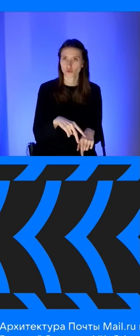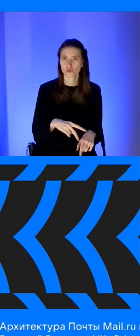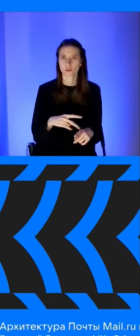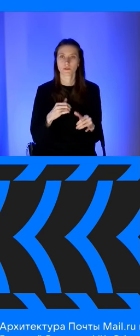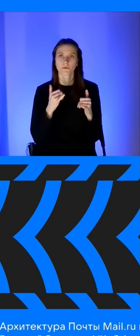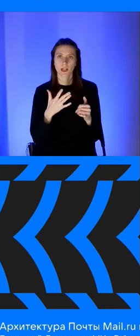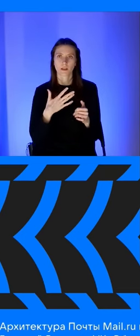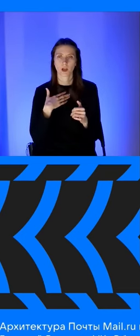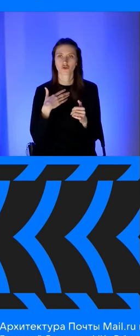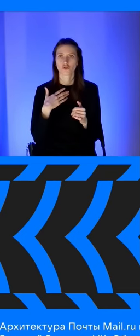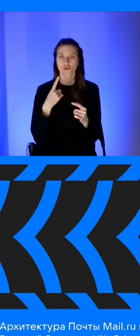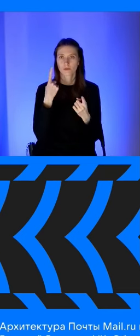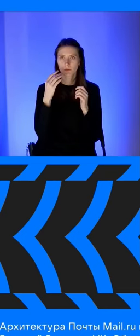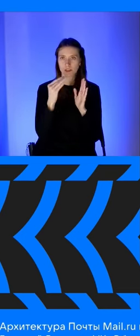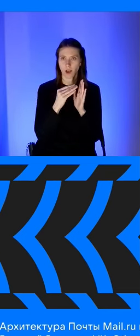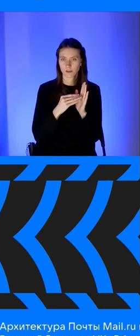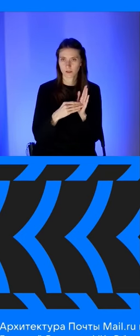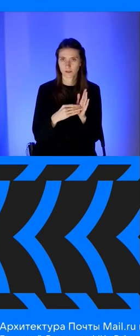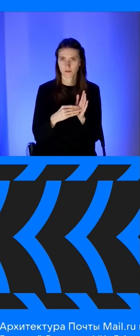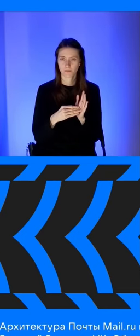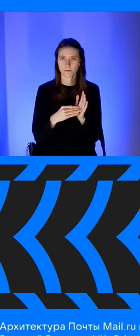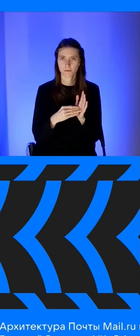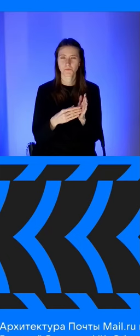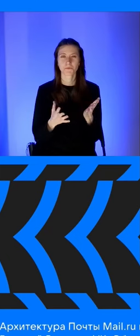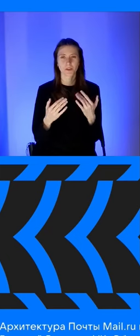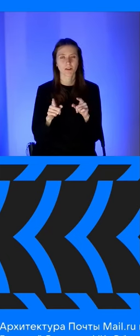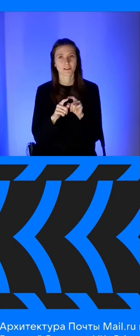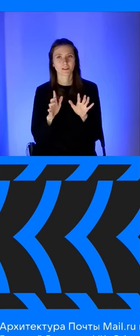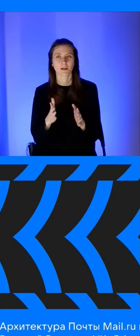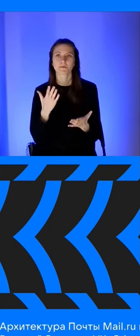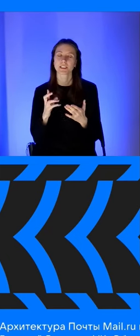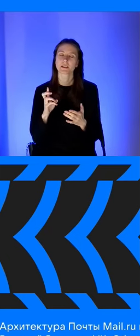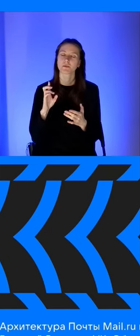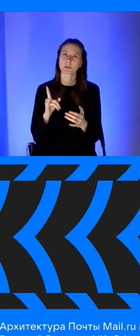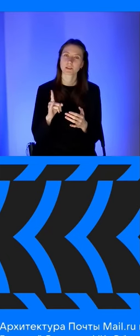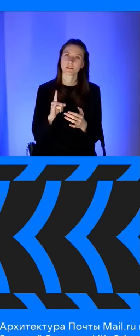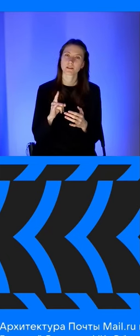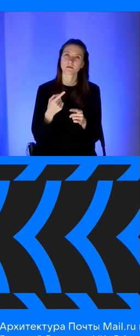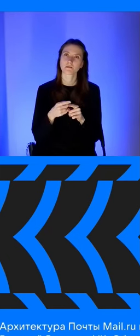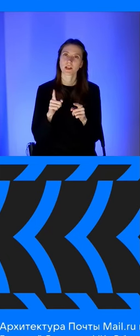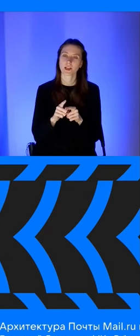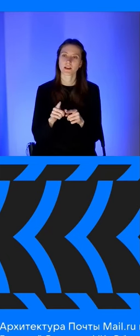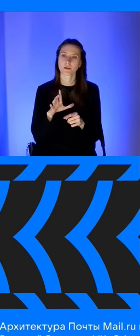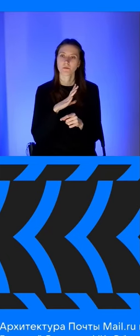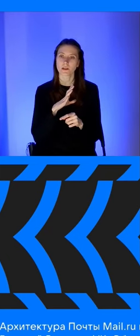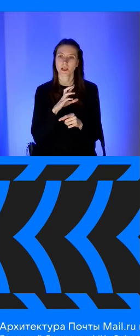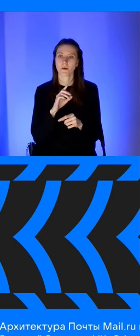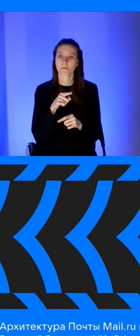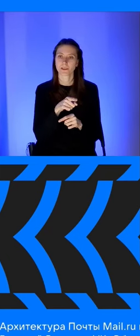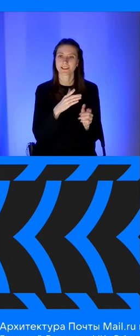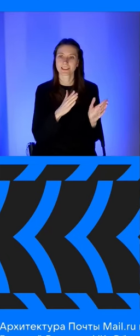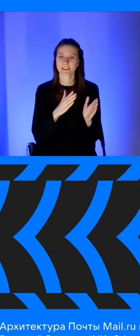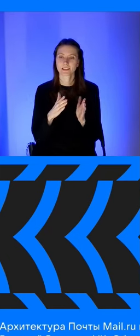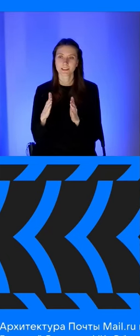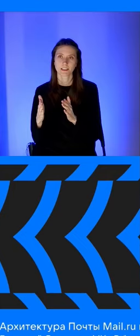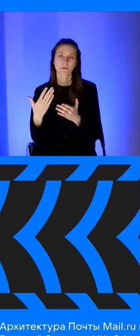под наши данные. То есть давайте так, если бы это была бы система, которая там